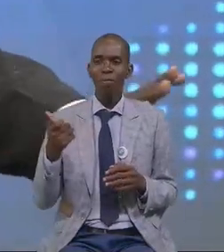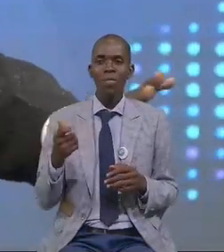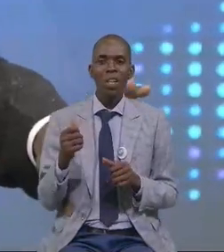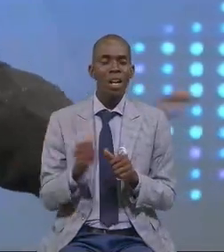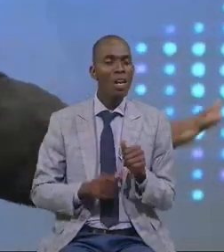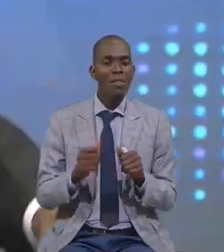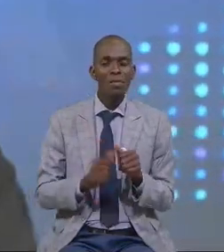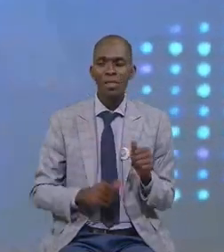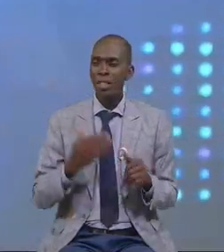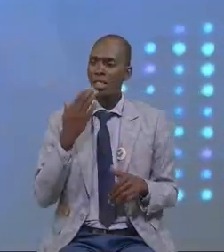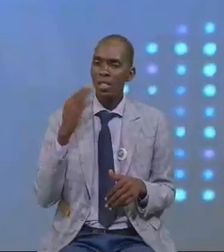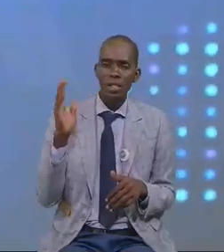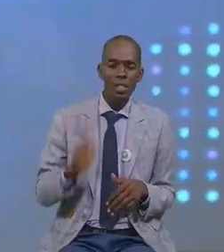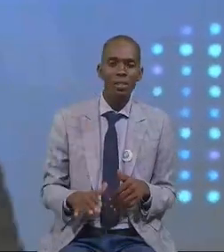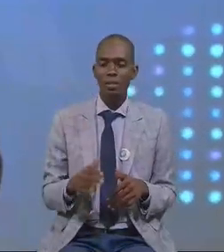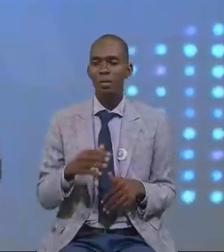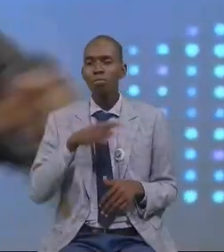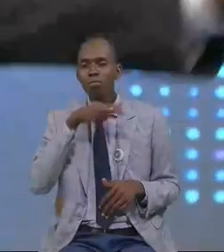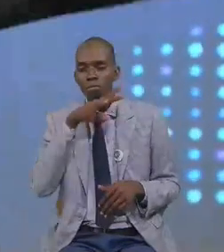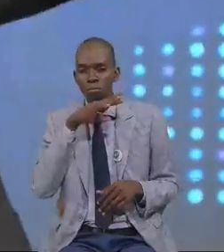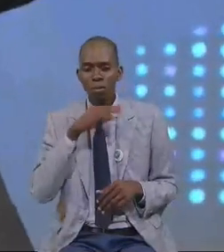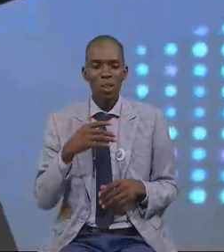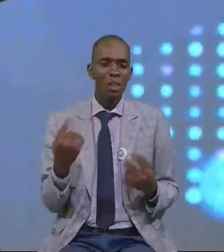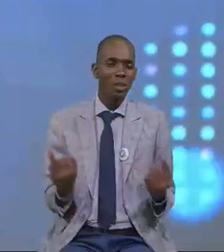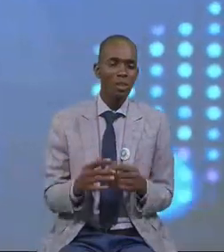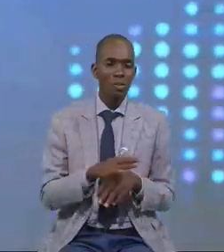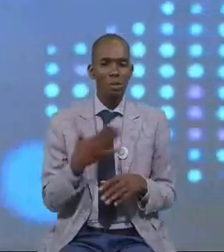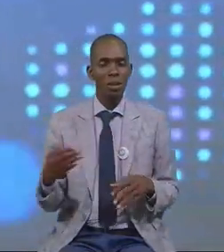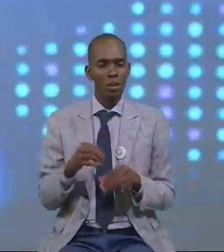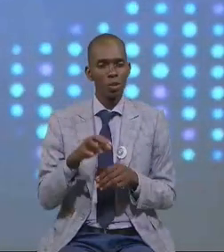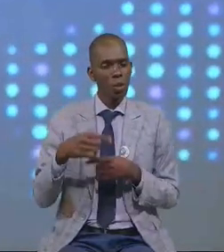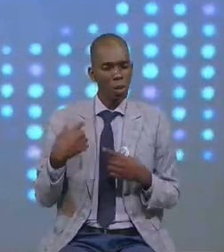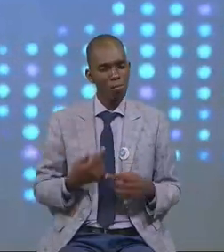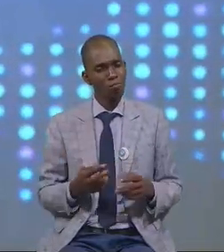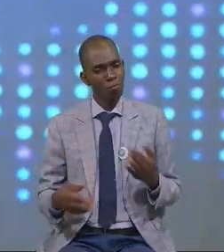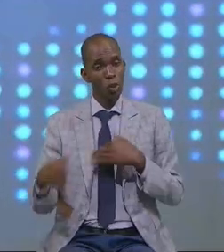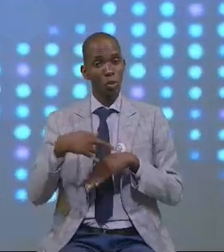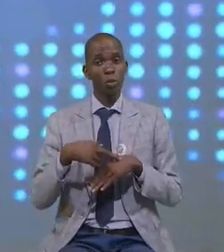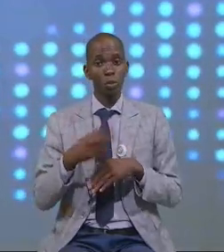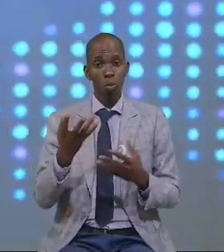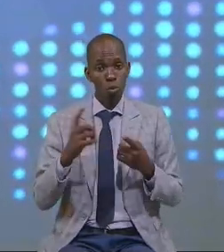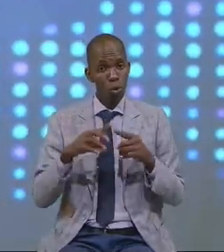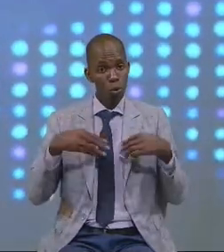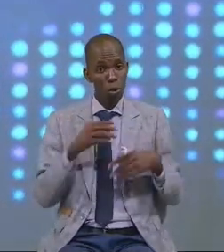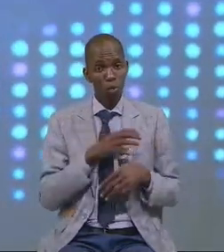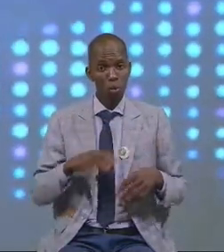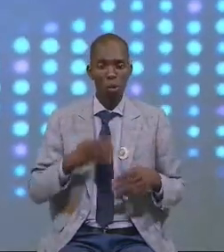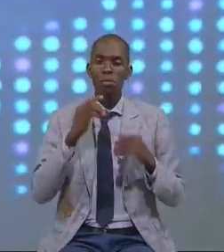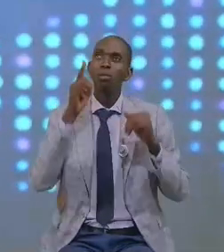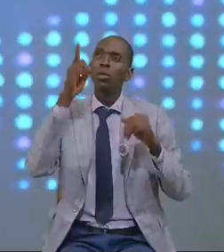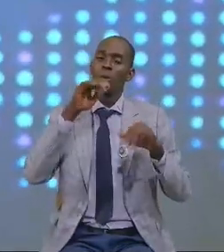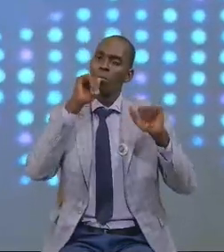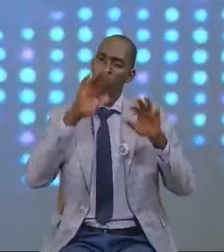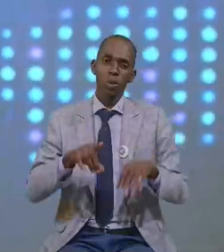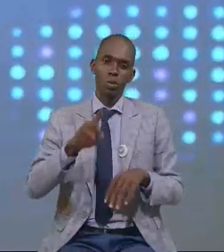débarrasse-toi de ces choses mauvaises, là, où que tu te trouves, lève la main là, que le Seigneur te bénisse, que le